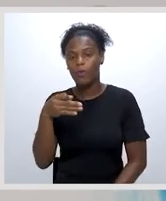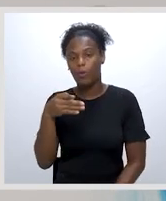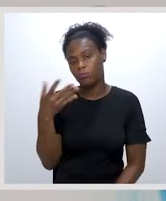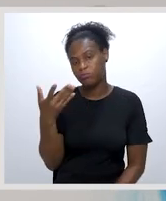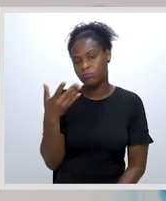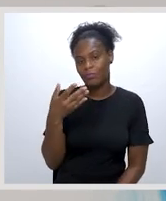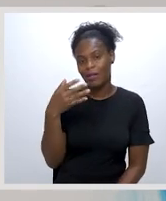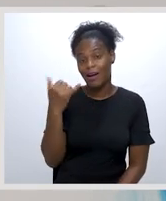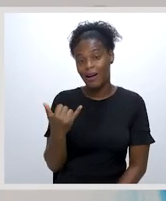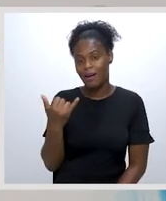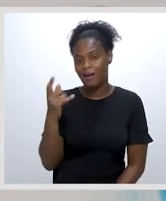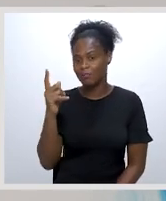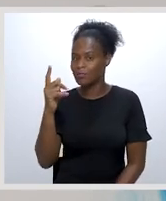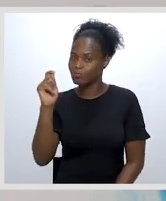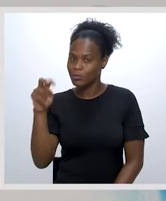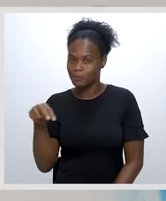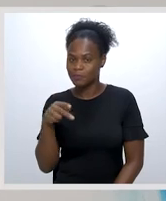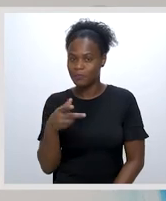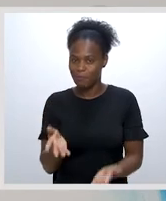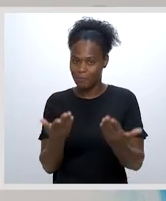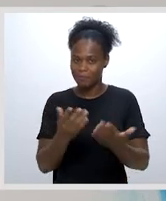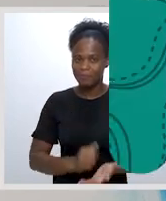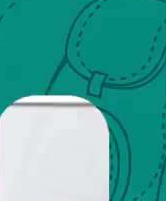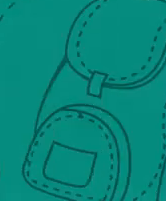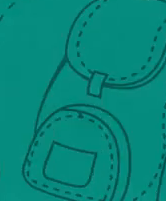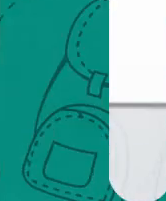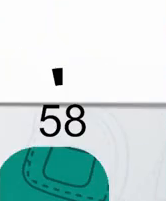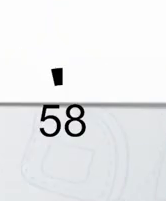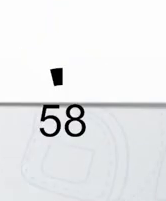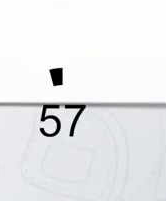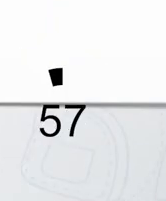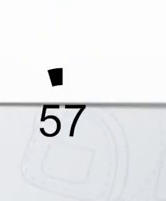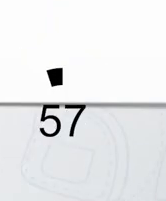ou « i ». À toi de jouer. Je compte sur toi.